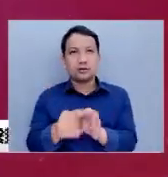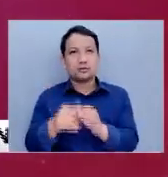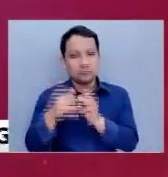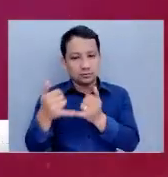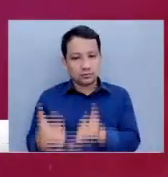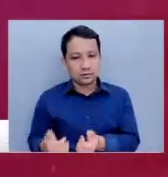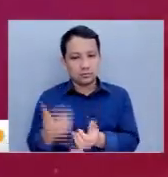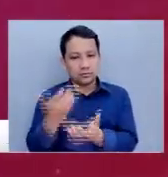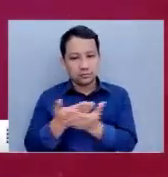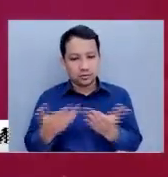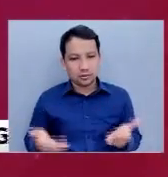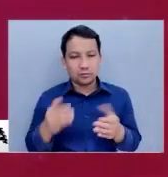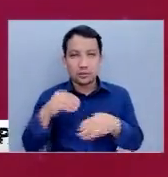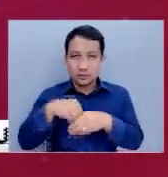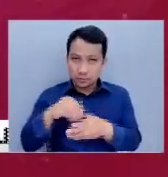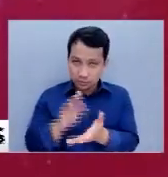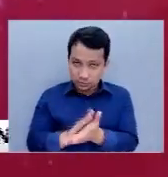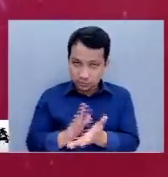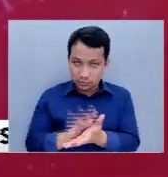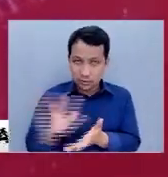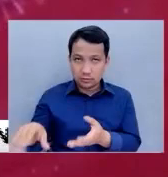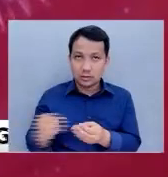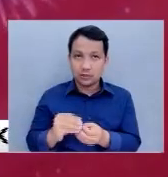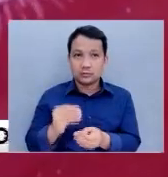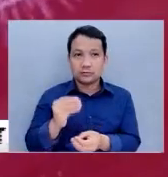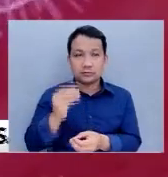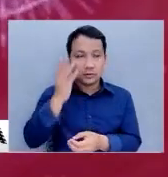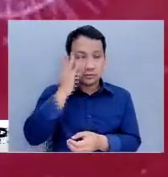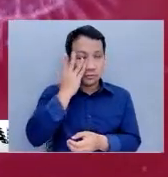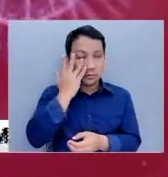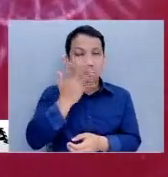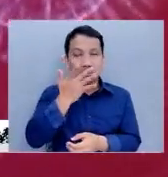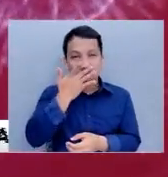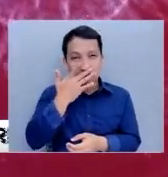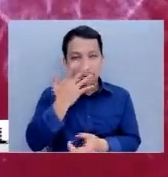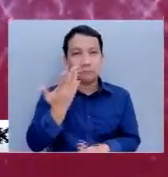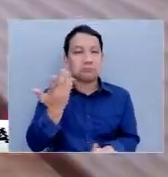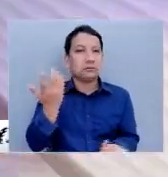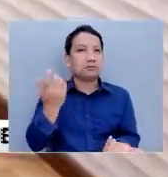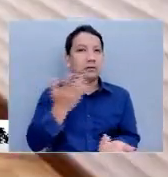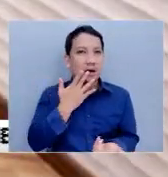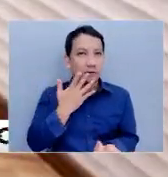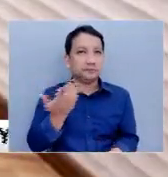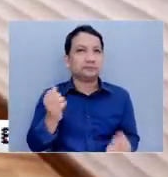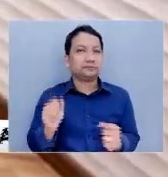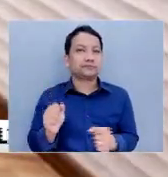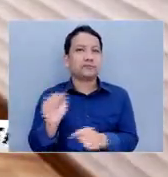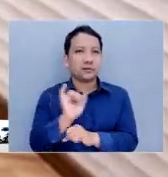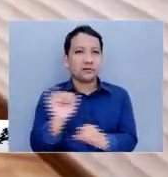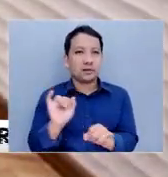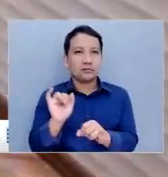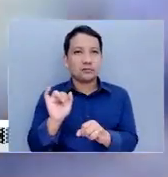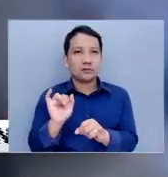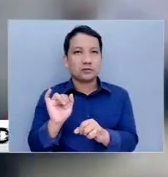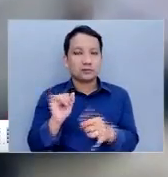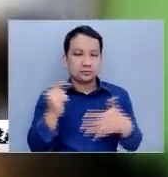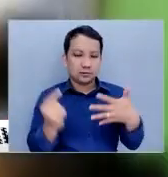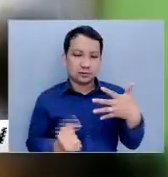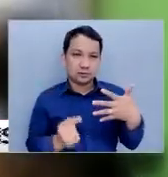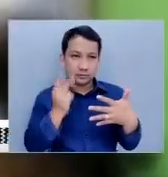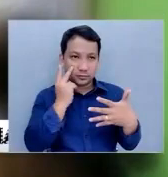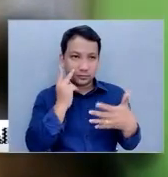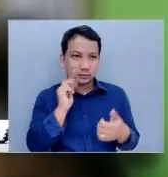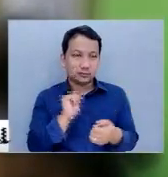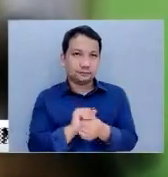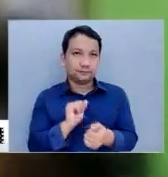o gamit sa eskwela sabay hawak sa kani-kanilang mga mata, mga ilong at mga bibig. Ilan sa mga sintomas na maaaring kasama